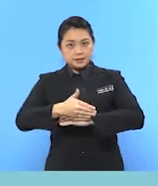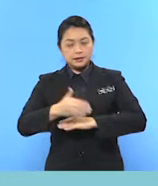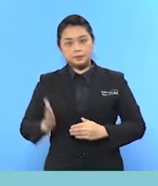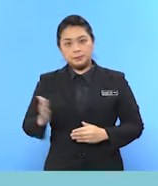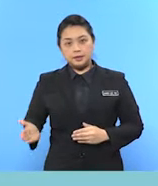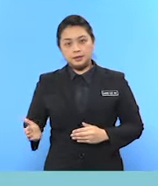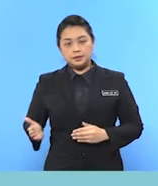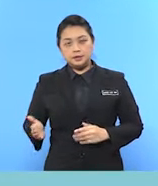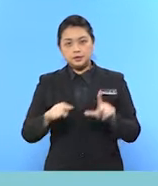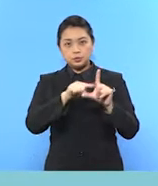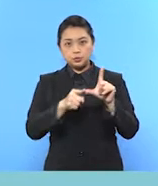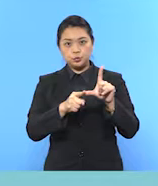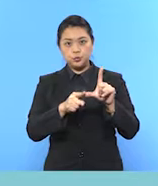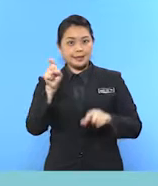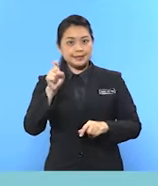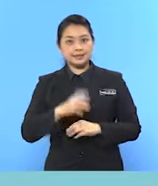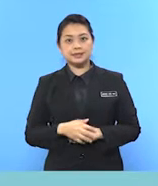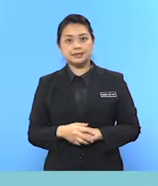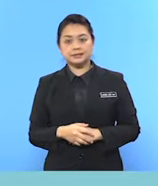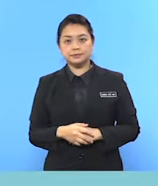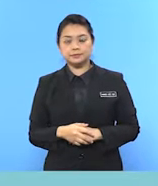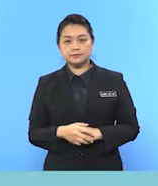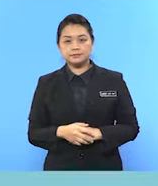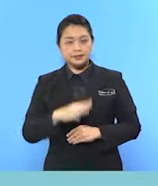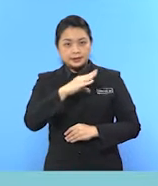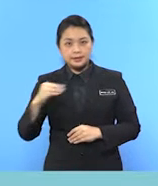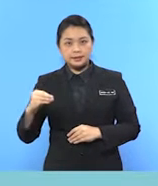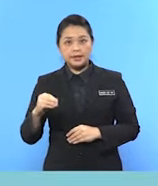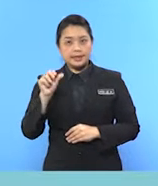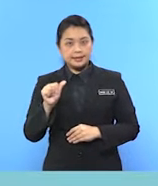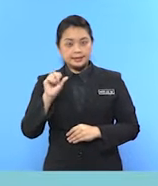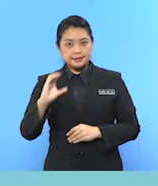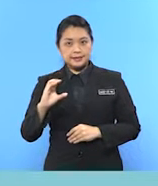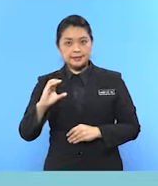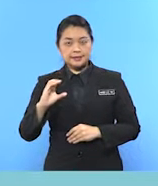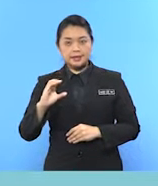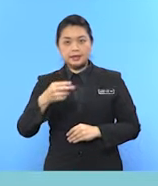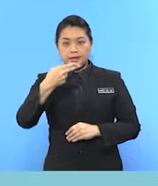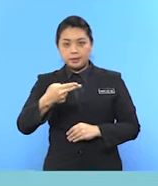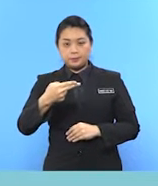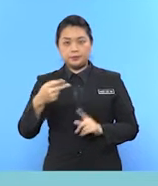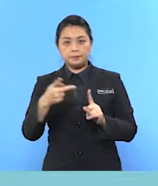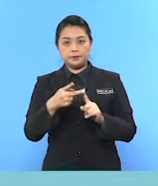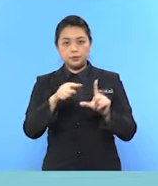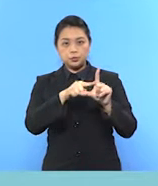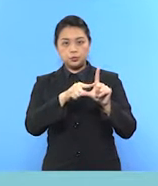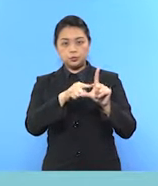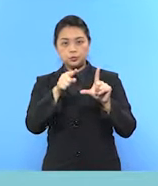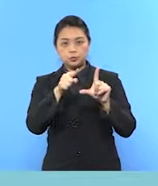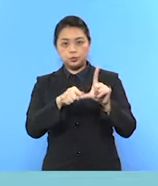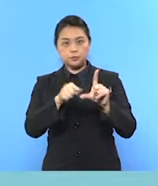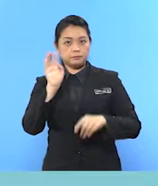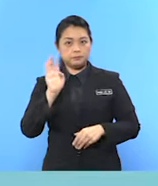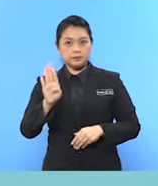sisi bersebelahan dengan sudut tirus X, dan AC ialah hipotenus kepada sudut tegak